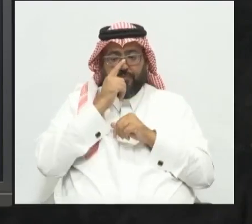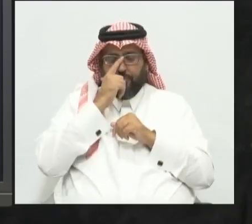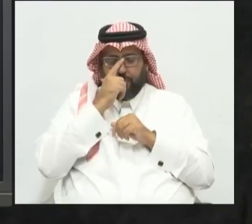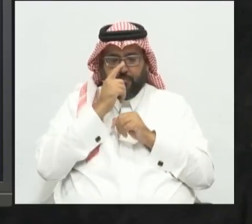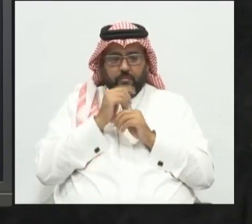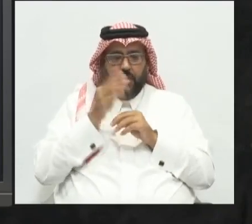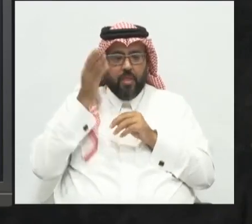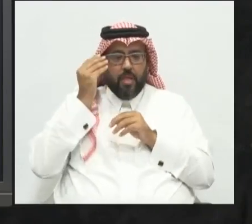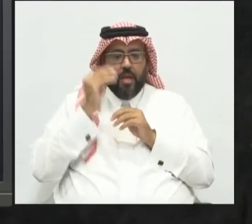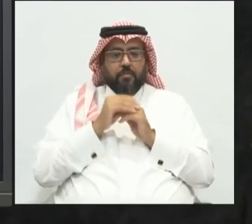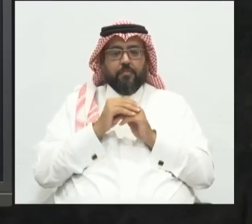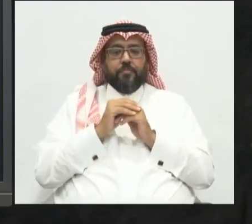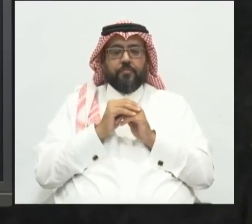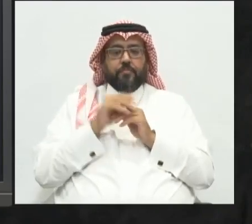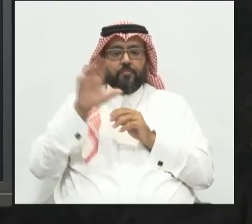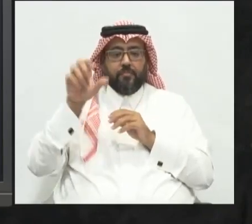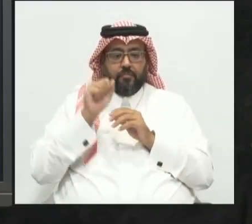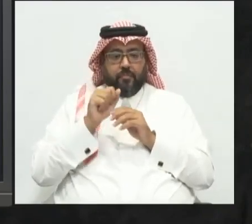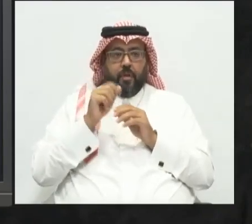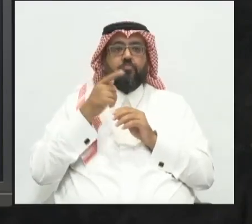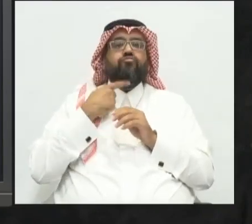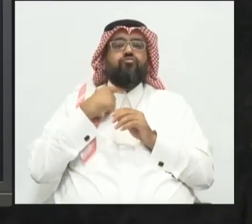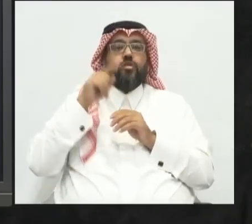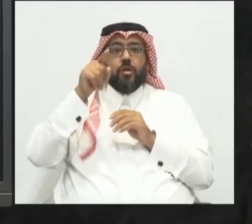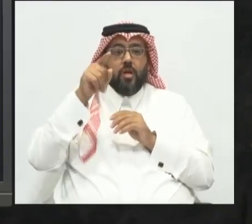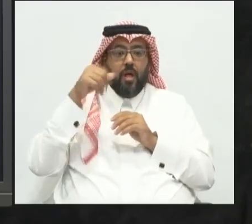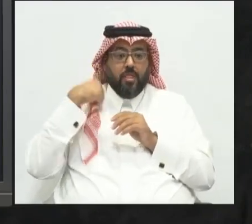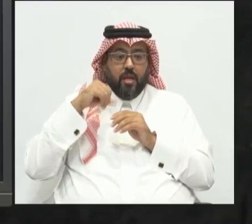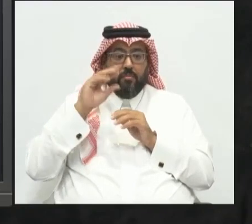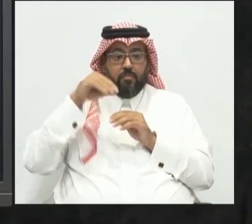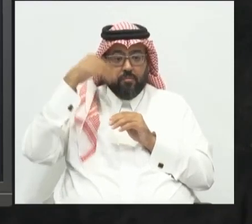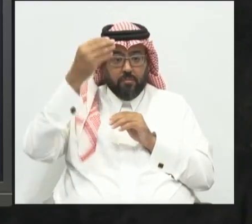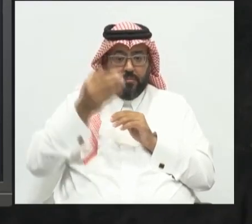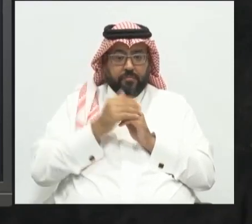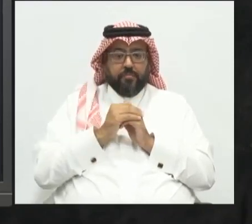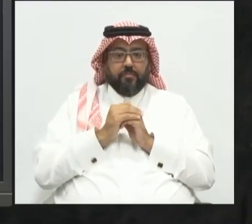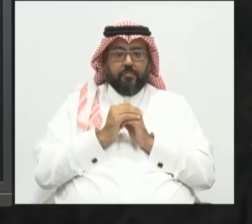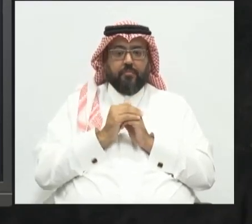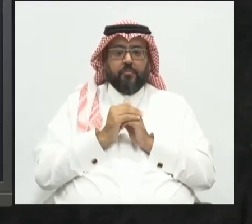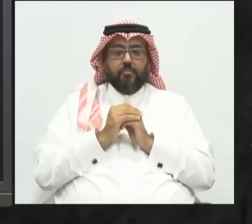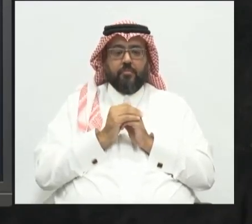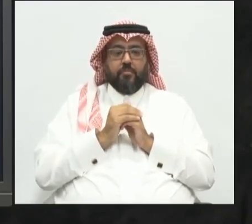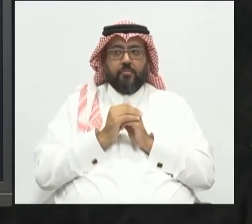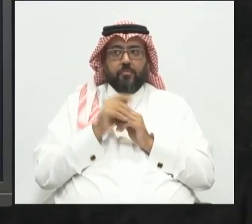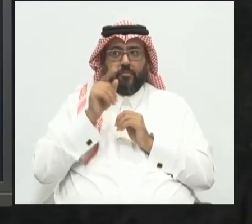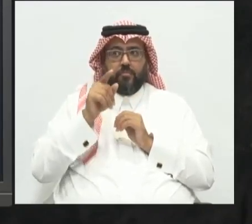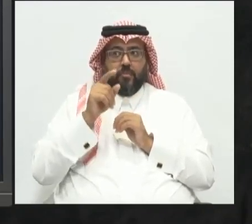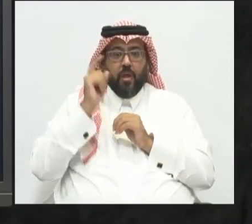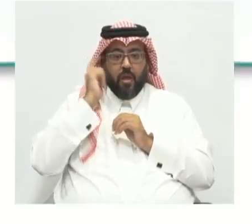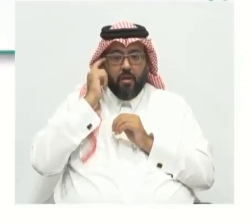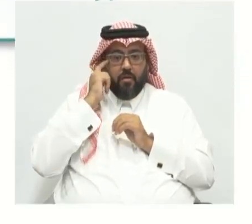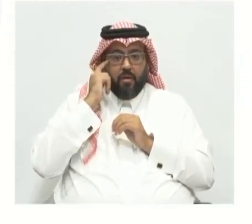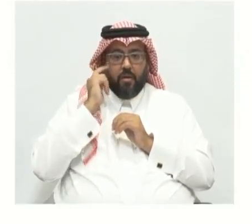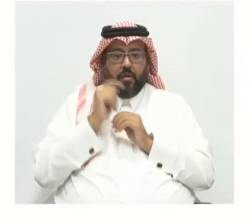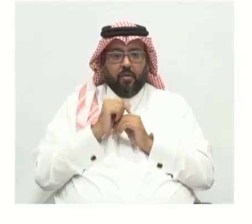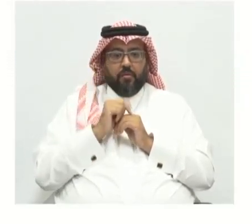فماذا سنتعلم وماذا سناخذ يتوقع منك اخي الطالب واختي الطالبه في نهايه الدرس ان تكون قادرا على